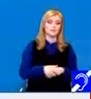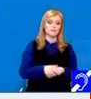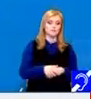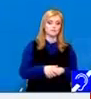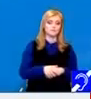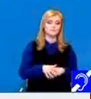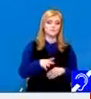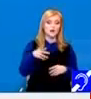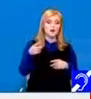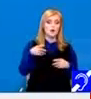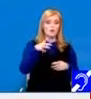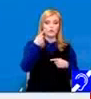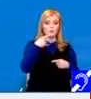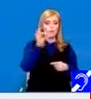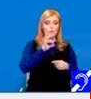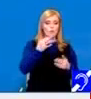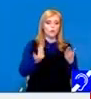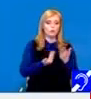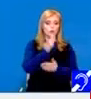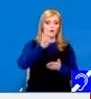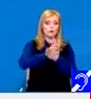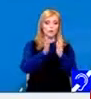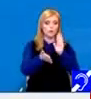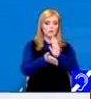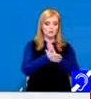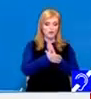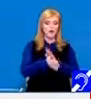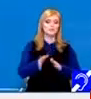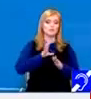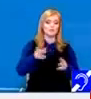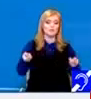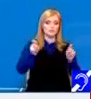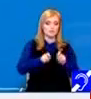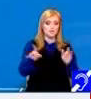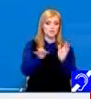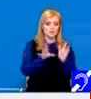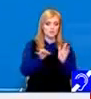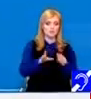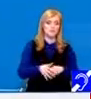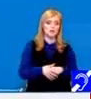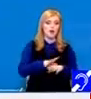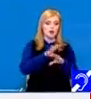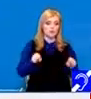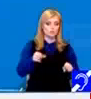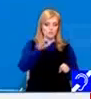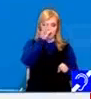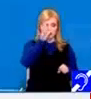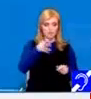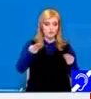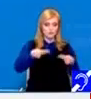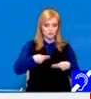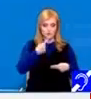Dionis Cenușă. Ne vom referi la noile contracte de achiziție a energiei electrice pe care autoritățile de la Chișinău